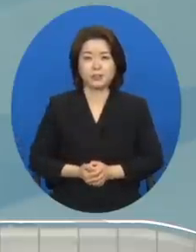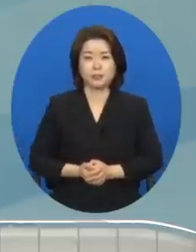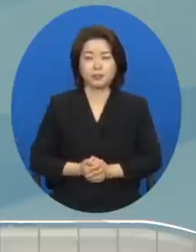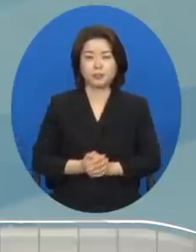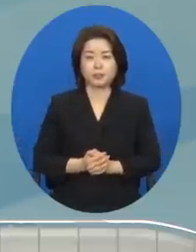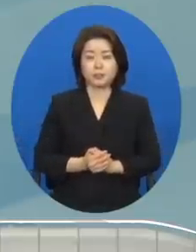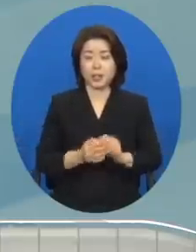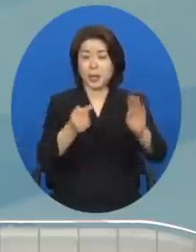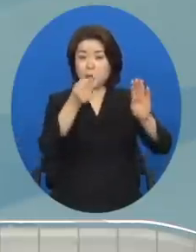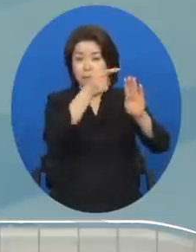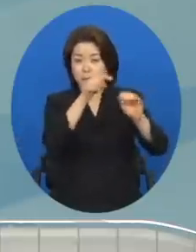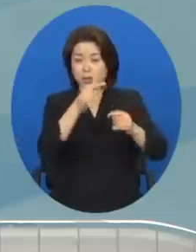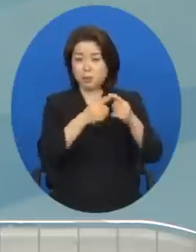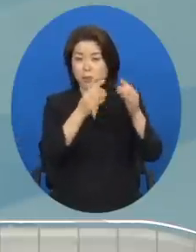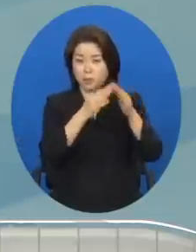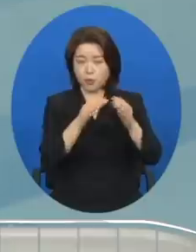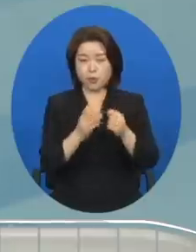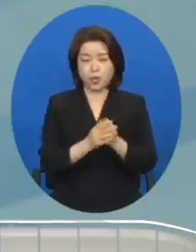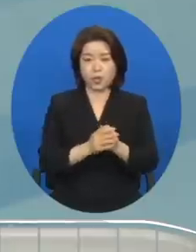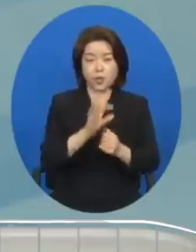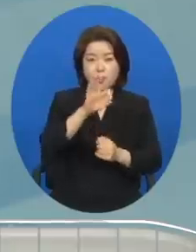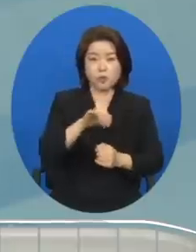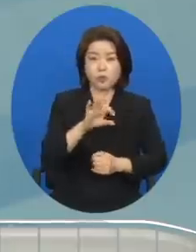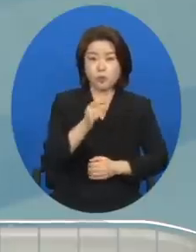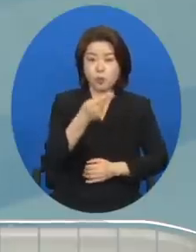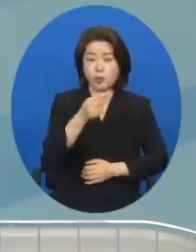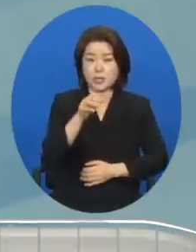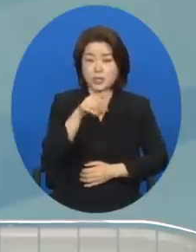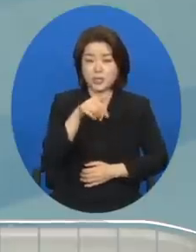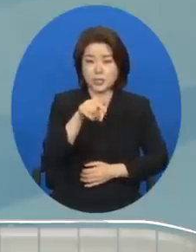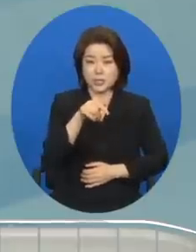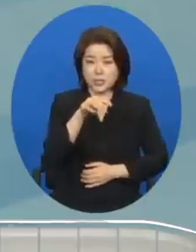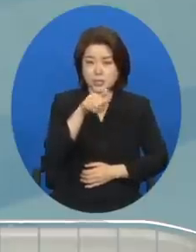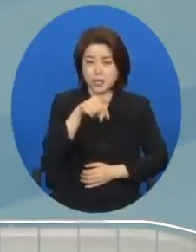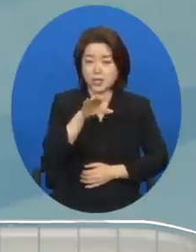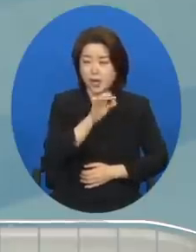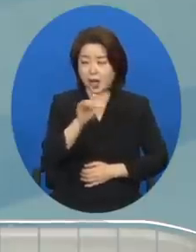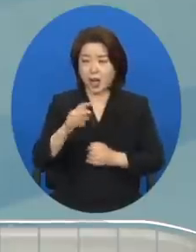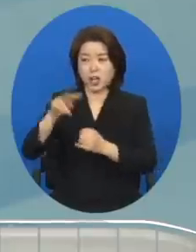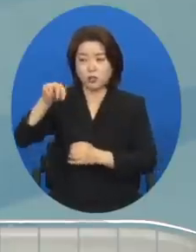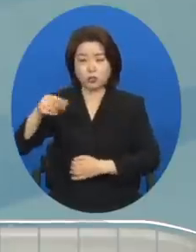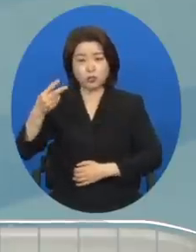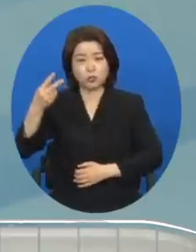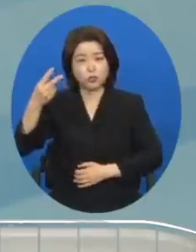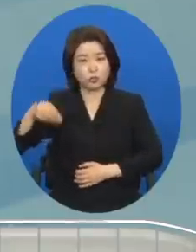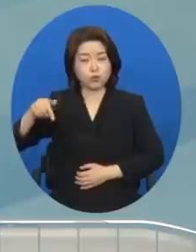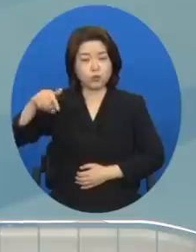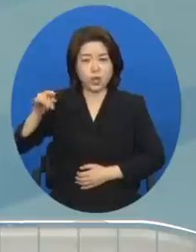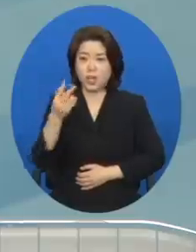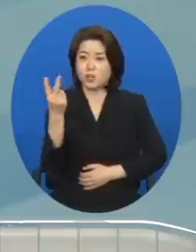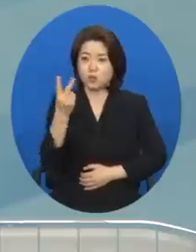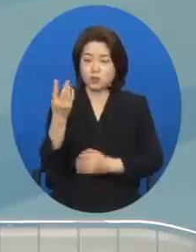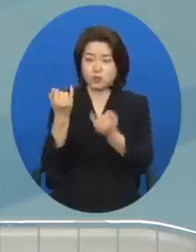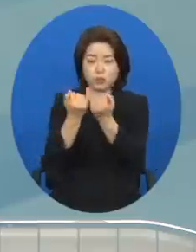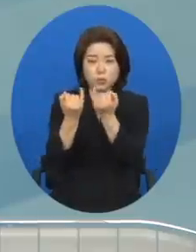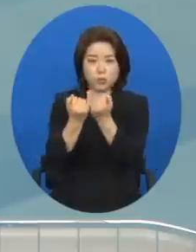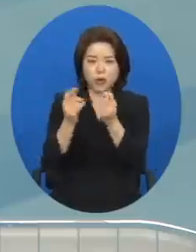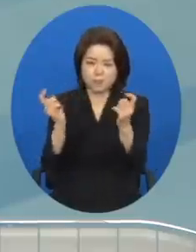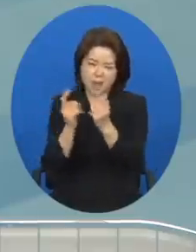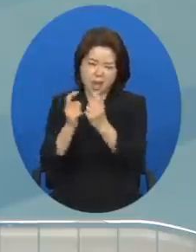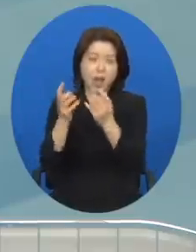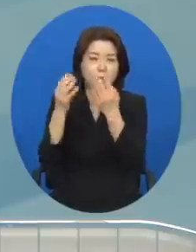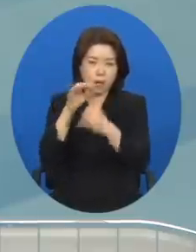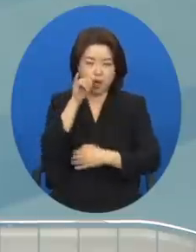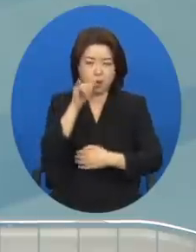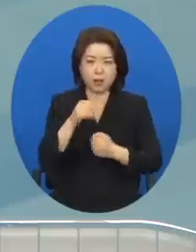빌립보 교회에 요디아 순두개라는 두 여성도가 그렇게 싸웠어요. 사도 바울이 그